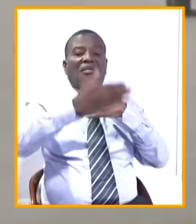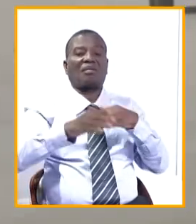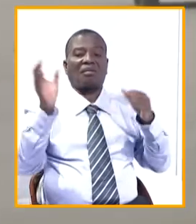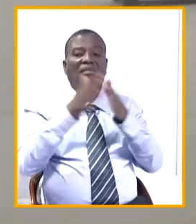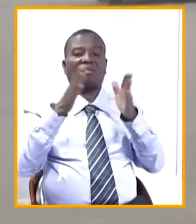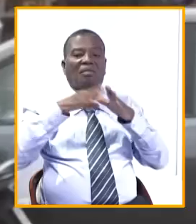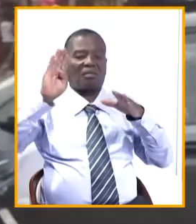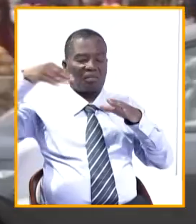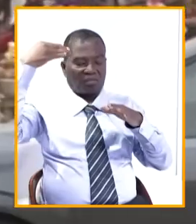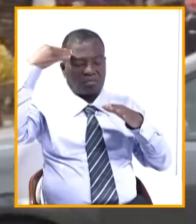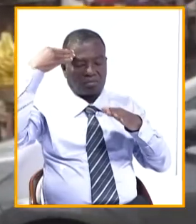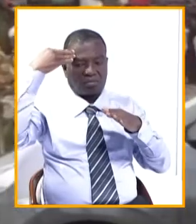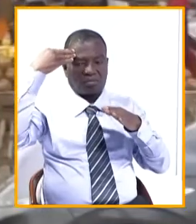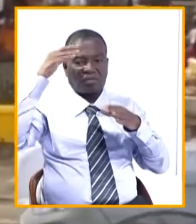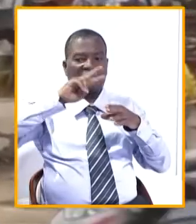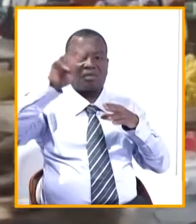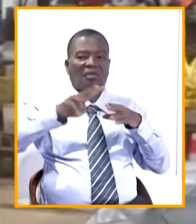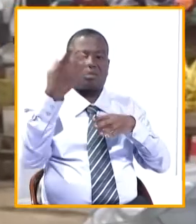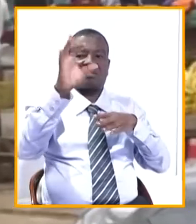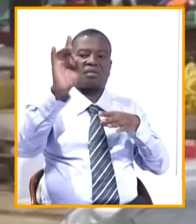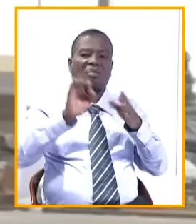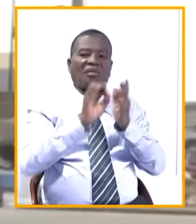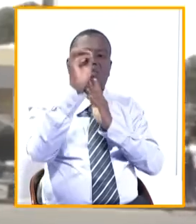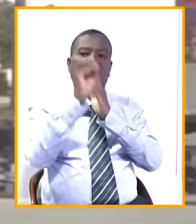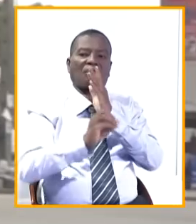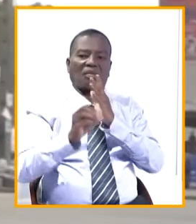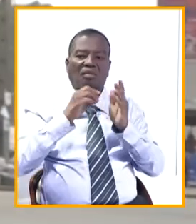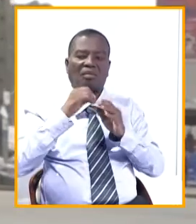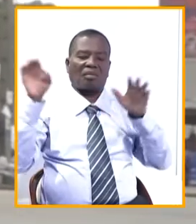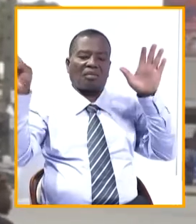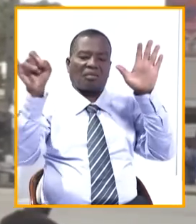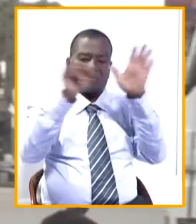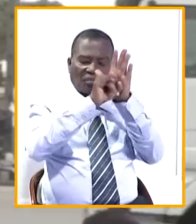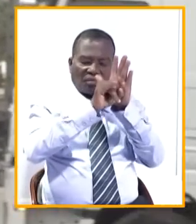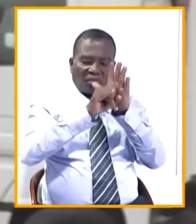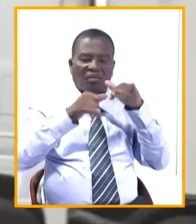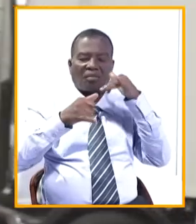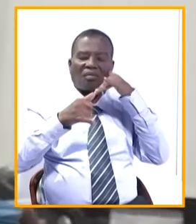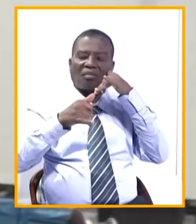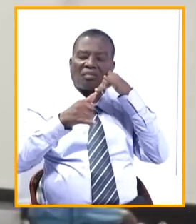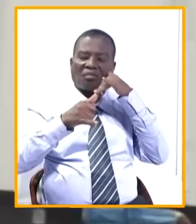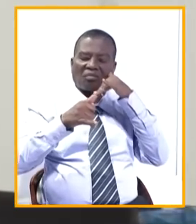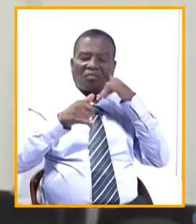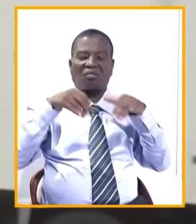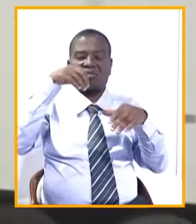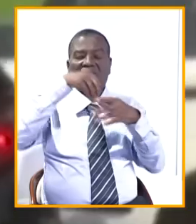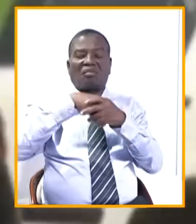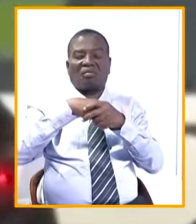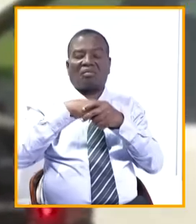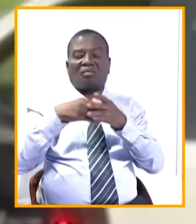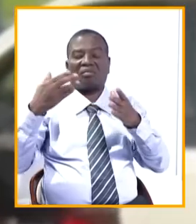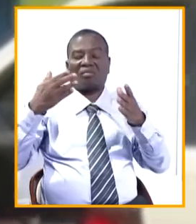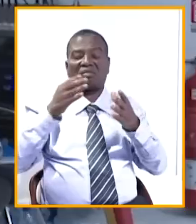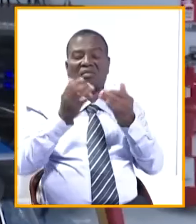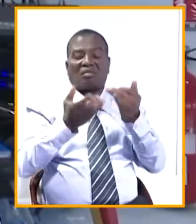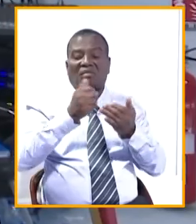des ministres extraordinaire le vendredi 18 octobre 2013, a interdit l'usage du téléphone portable, de même que le kit main